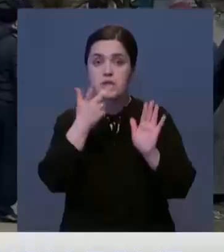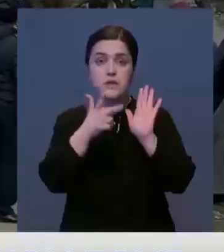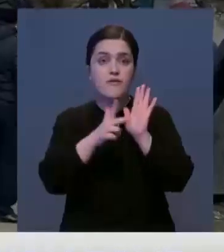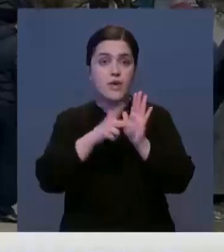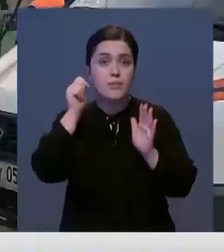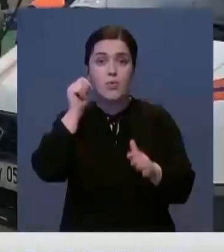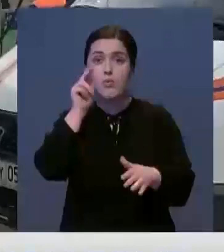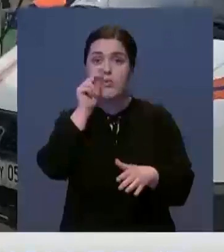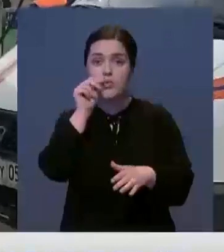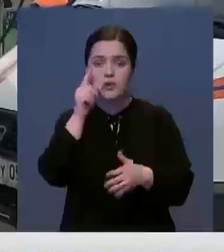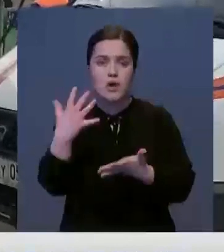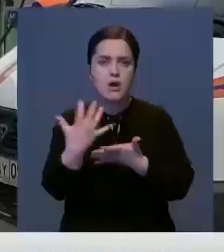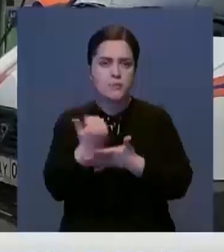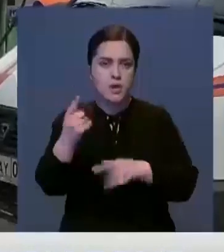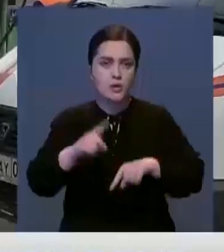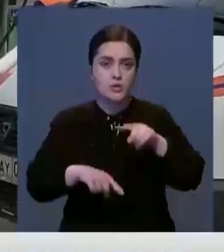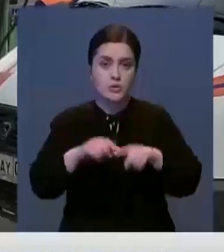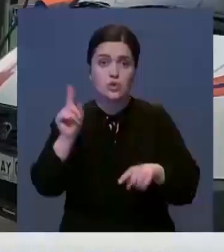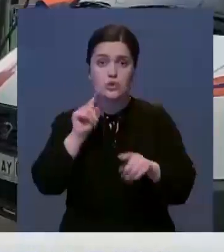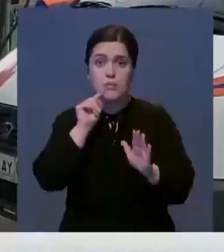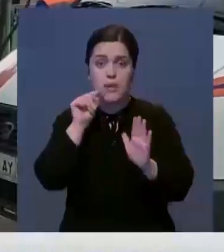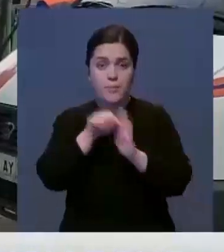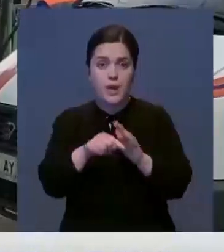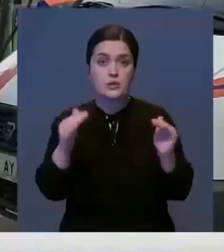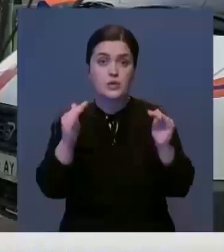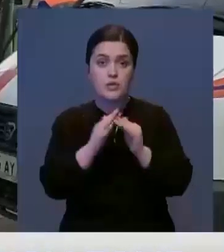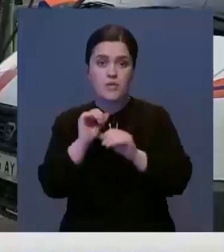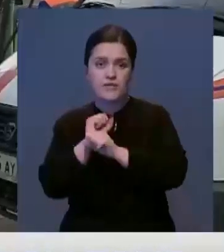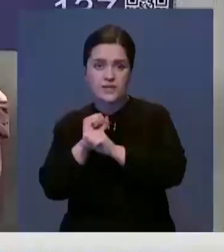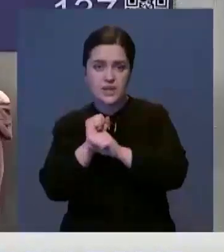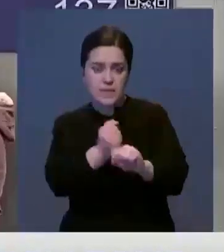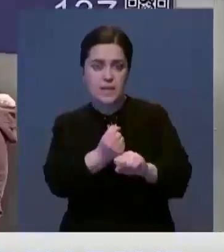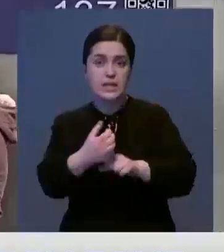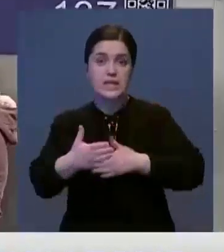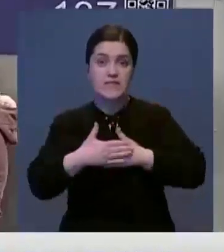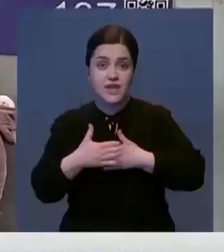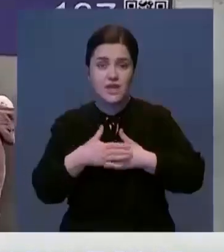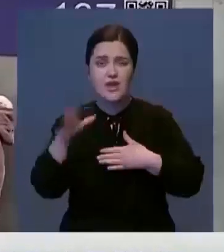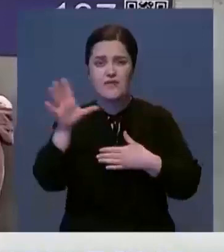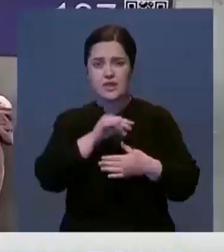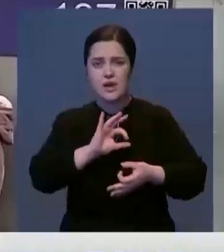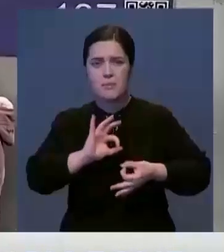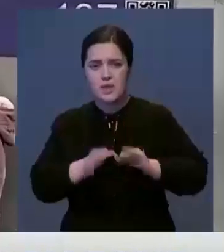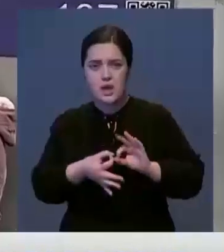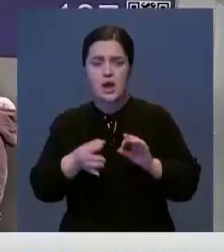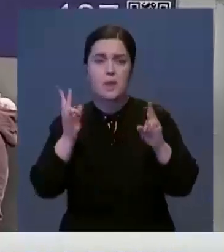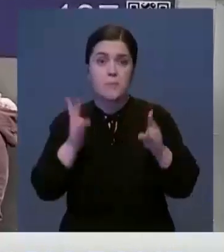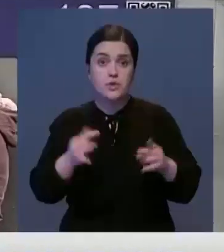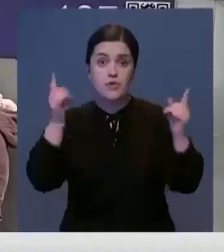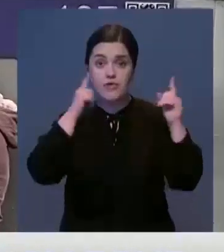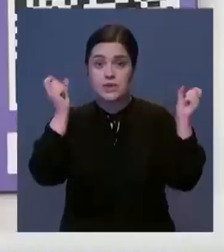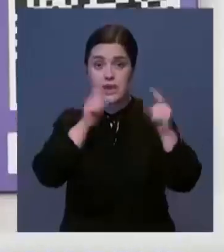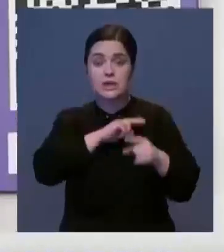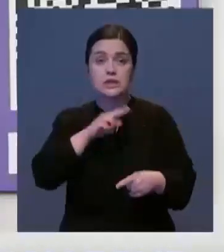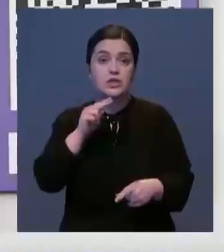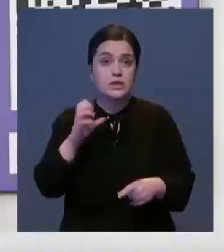38-летнего мужчину обнаружила родственница. Чтобы попасть в дом, ей пришлось взломать входную дверь. Все обстоятельства произошедшего сейчас выясняют сотрудники